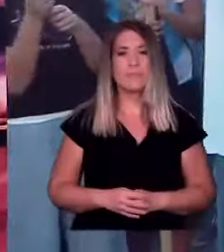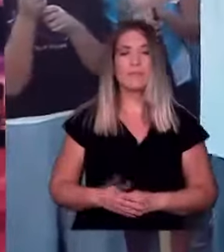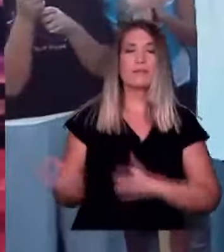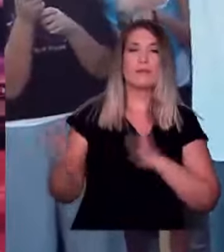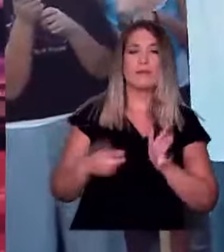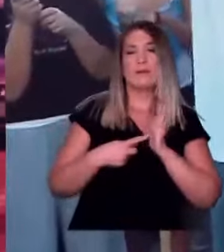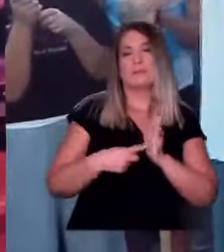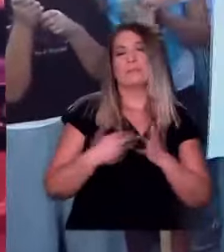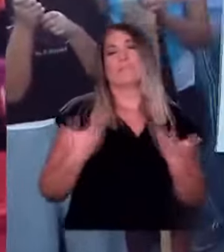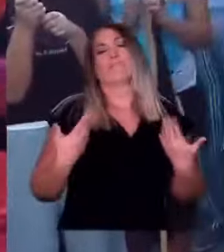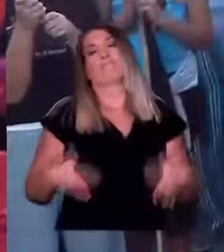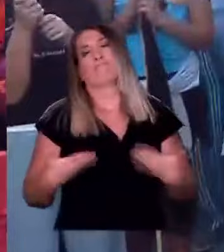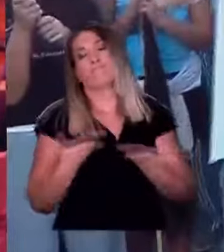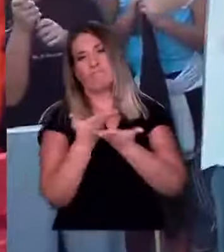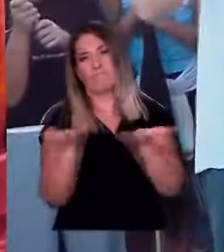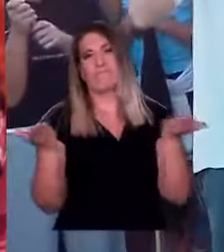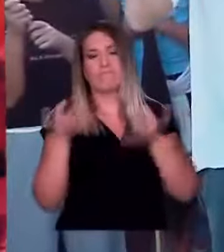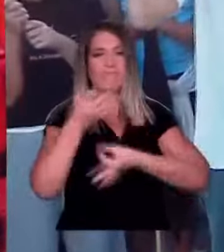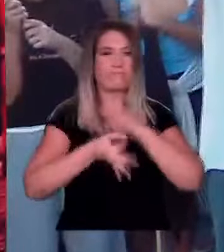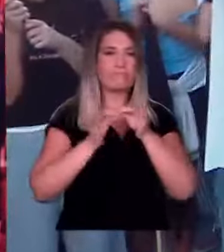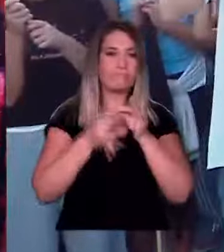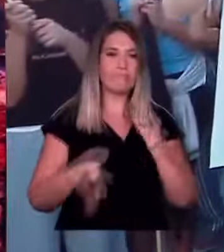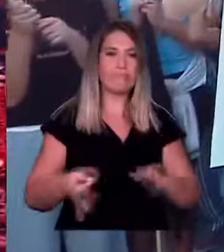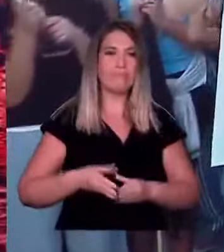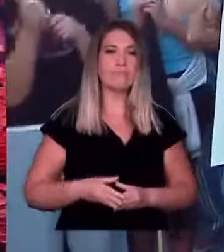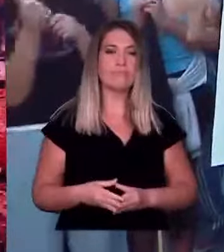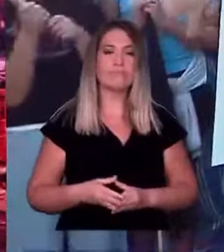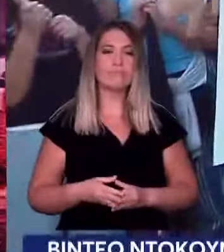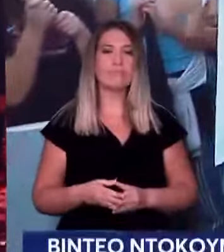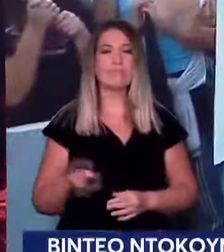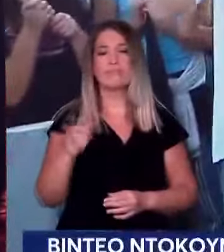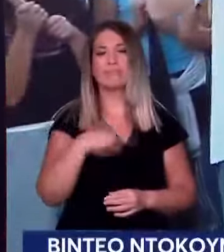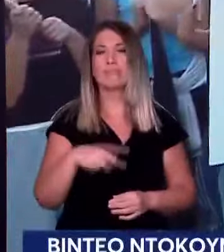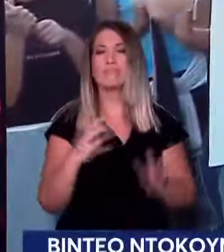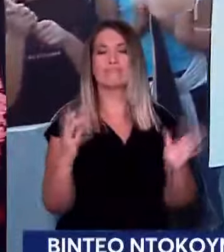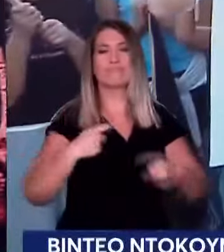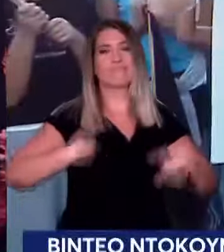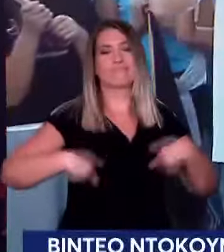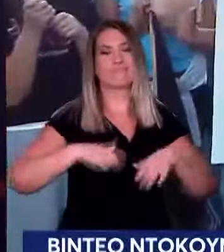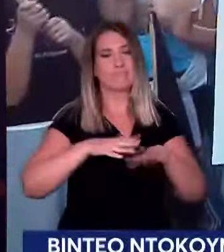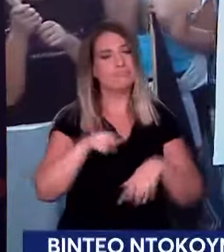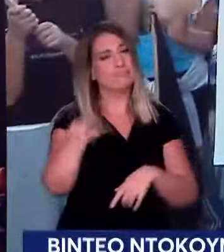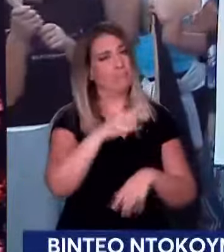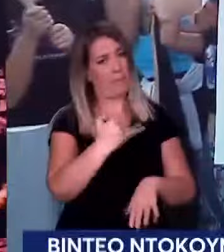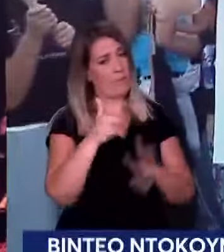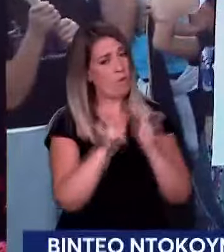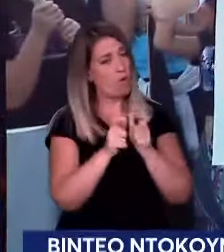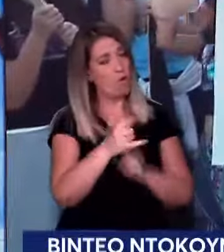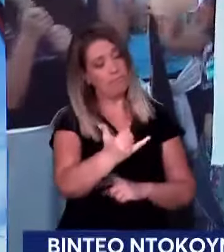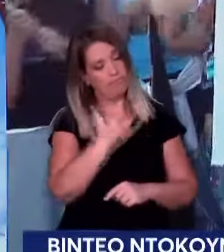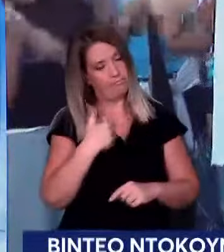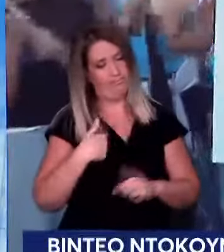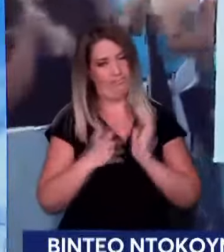καθοριστικές. Πρώτα απ' όλα, ο Κυριάκος Ματουβάλος είναι με τους ανθρώπους οι οποίοι και αυτή την ώρα που μιλάμε κάνουν συγκέντρωση. Μας τηλεφώνησαν, μας κάλεσαν, μας